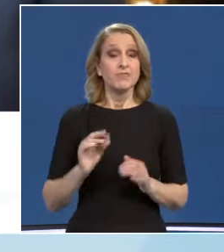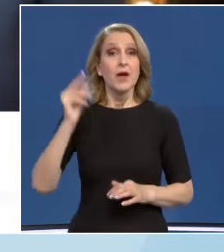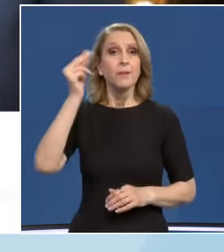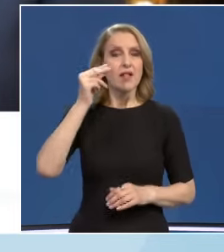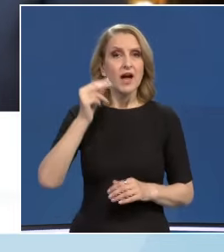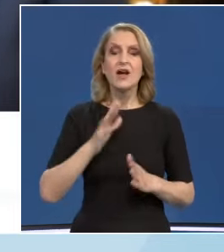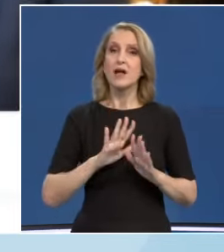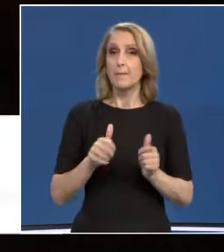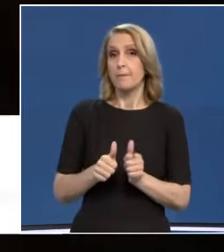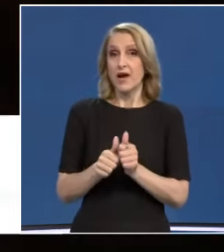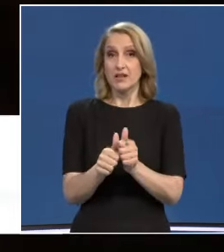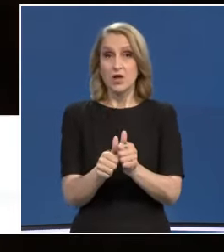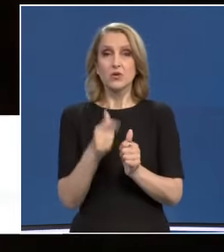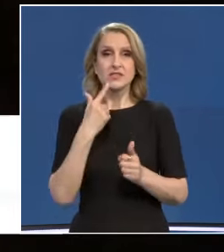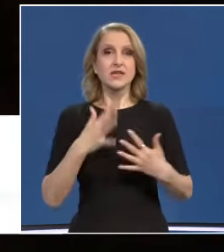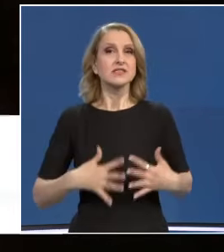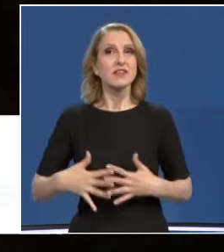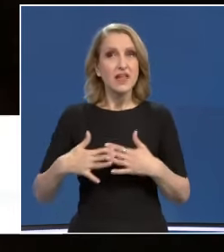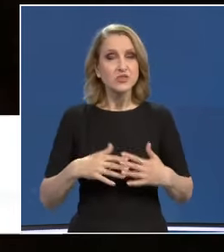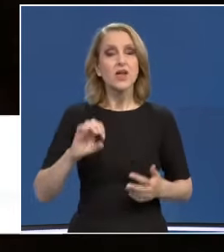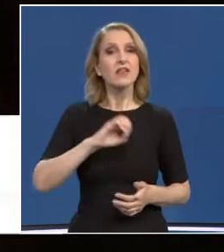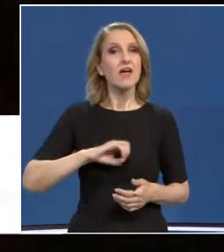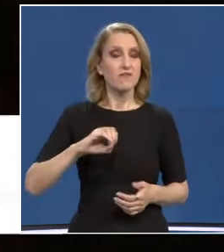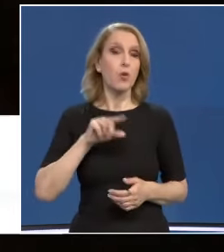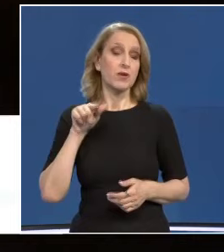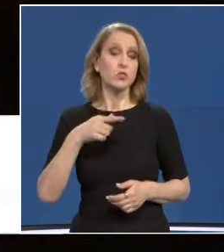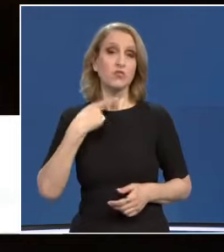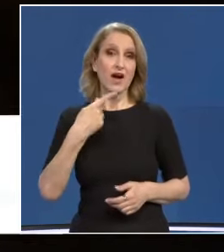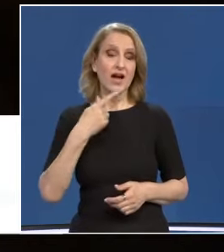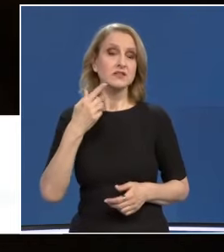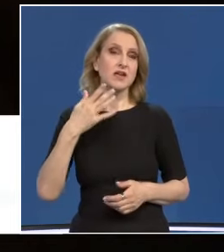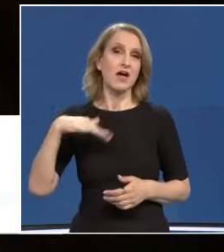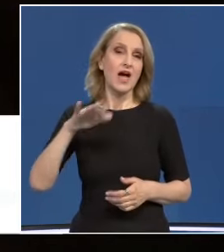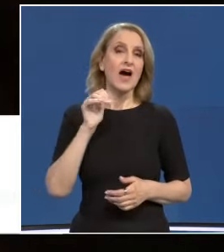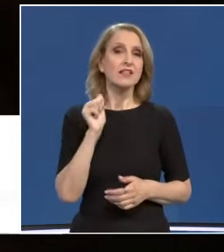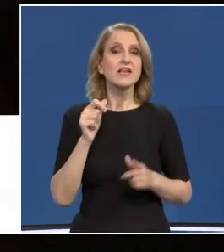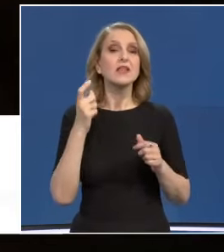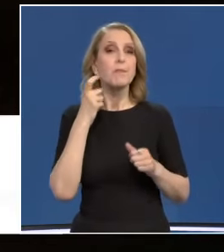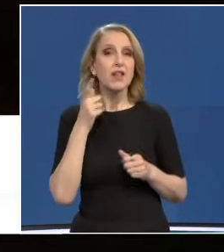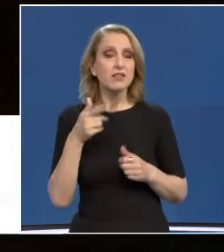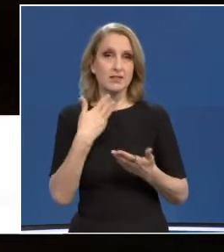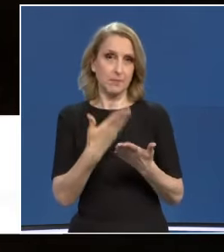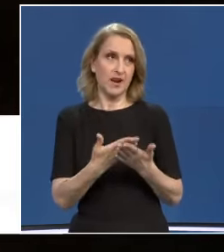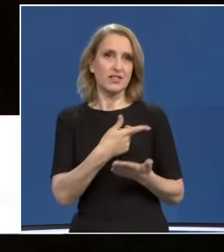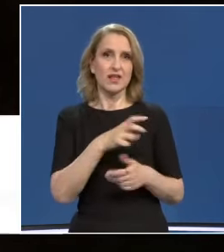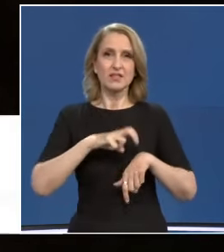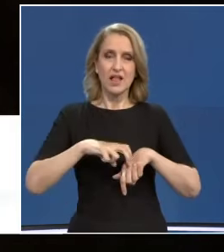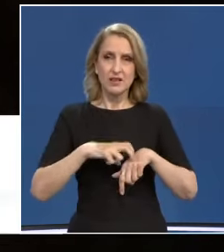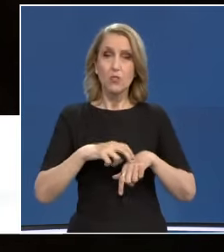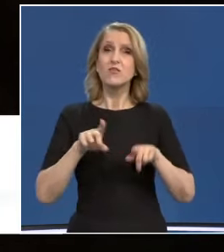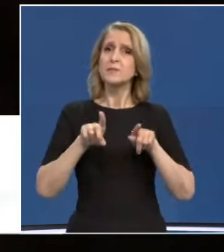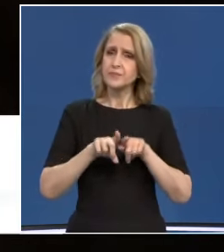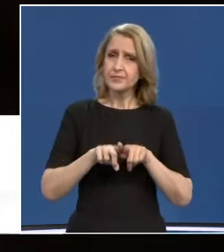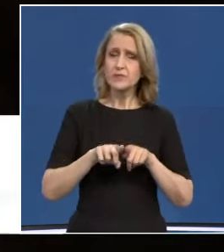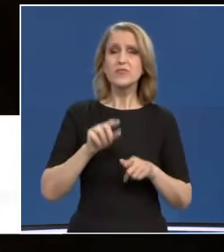България е изключителен партньор за Съединените щати и за Европа, заяви американският държавен секретар Антони Блинкен пред премиера Денков и вице-премиерът и